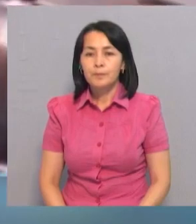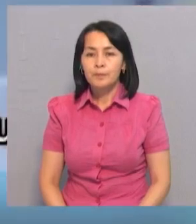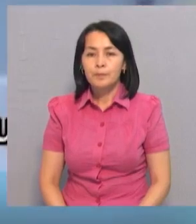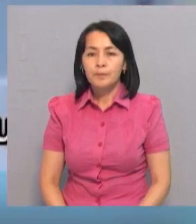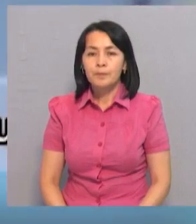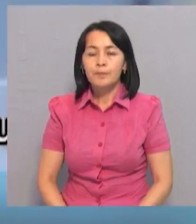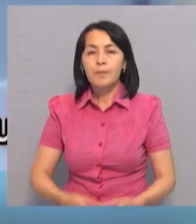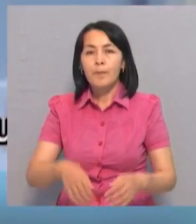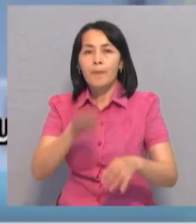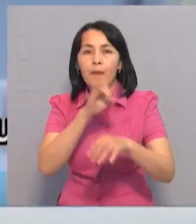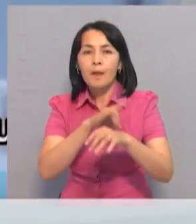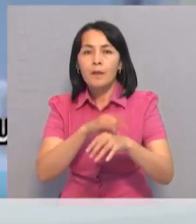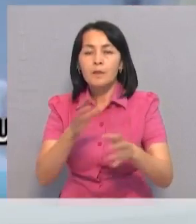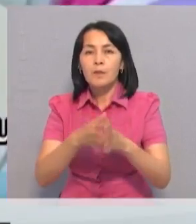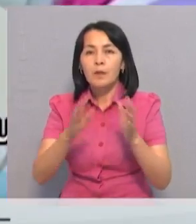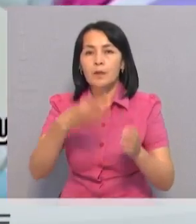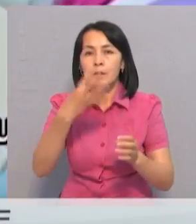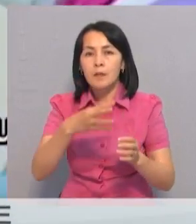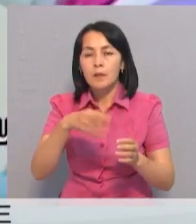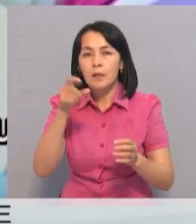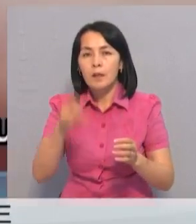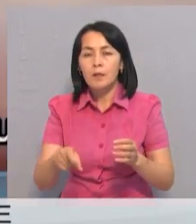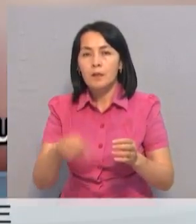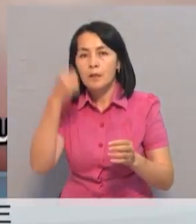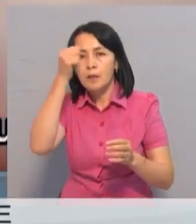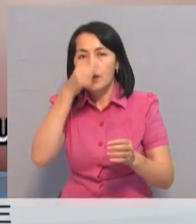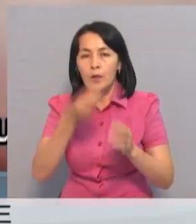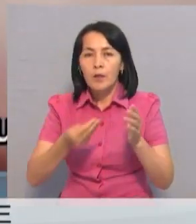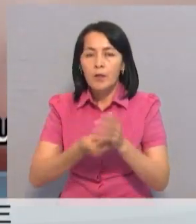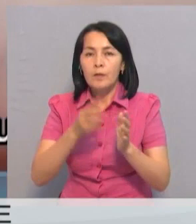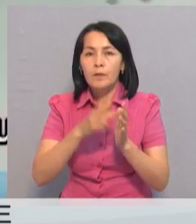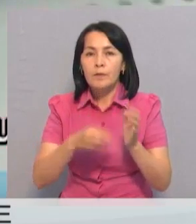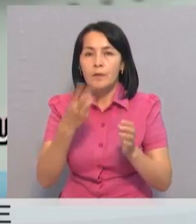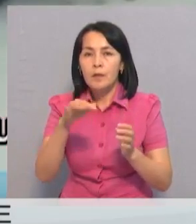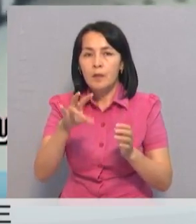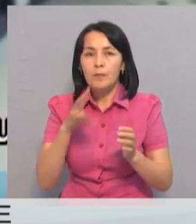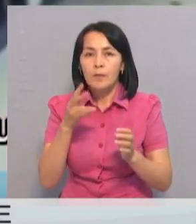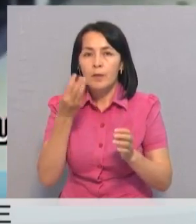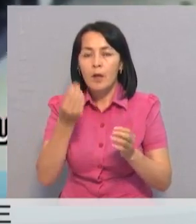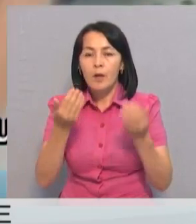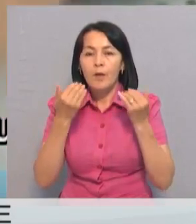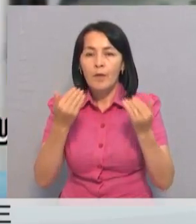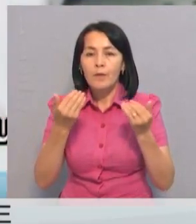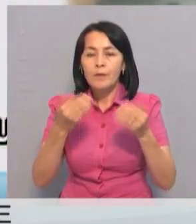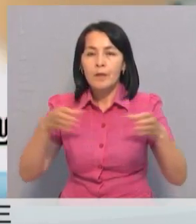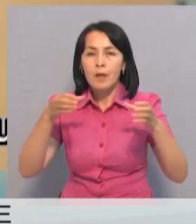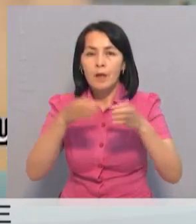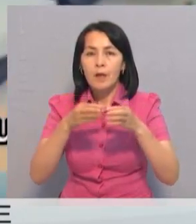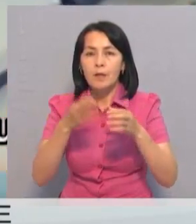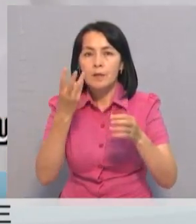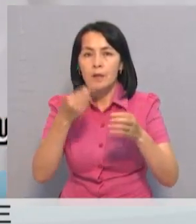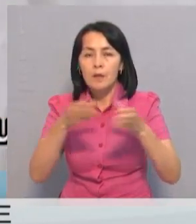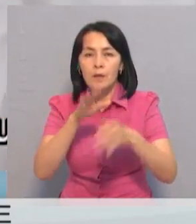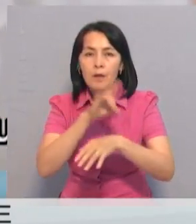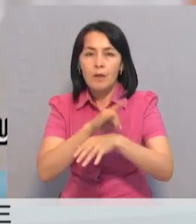В сети аферистов попались около 40 шимкенцев. Они в течение года вложили 83 миллиона тенге. Подозреваемый в организации